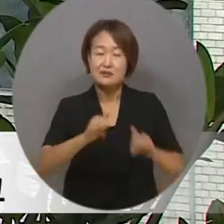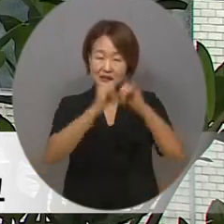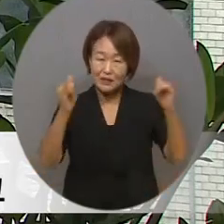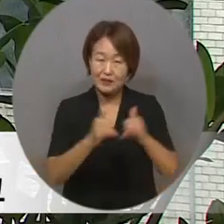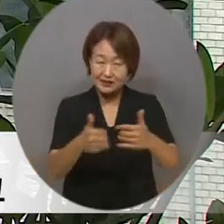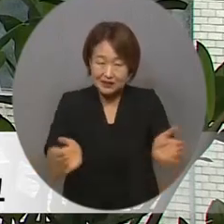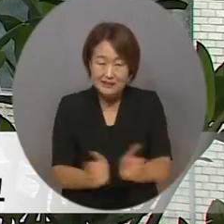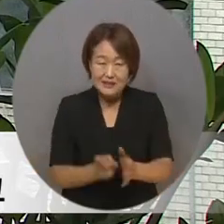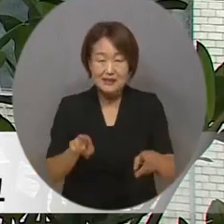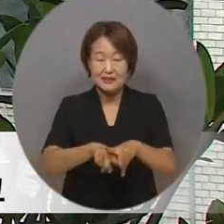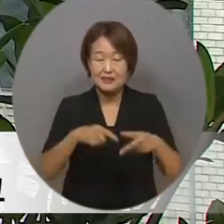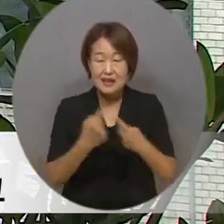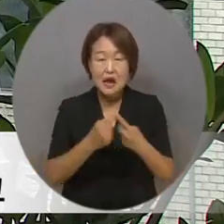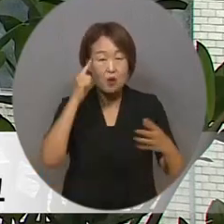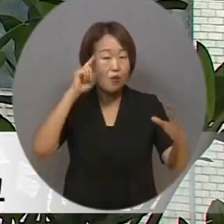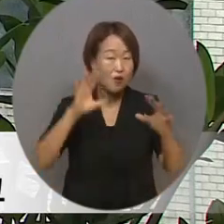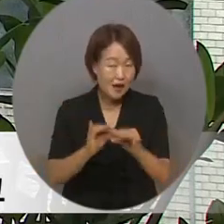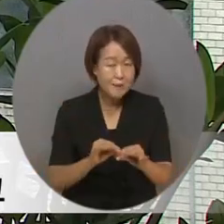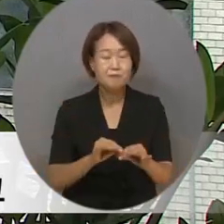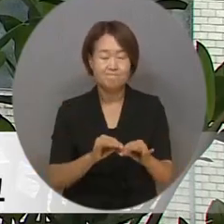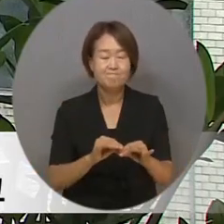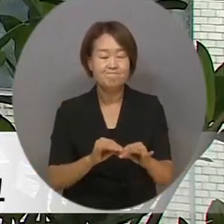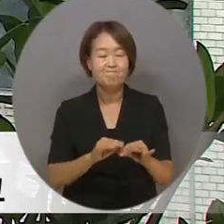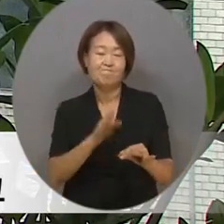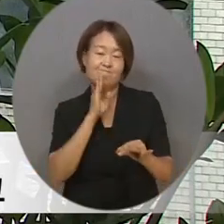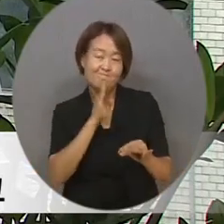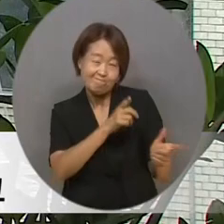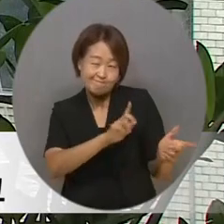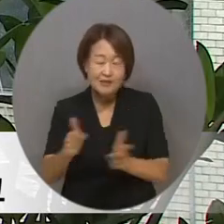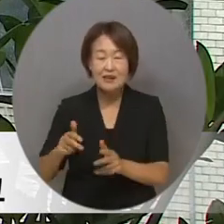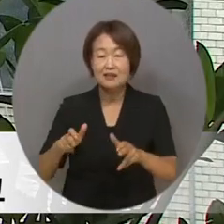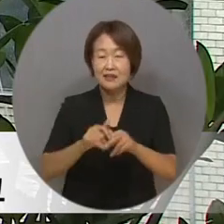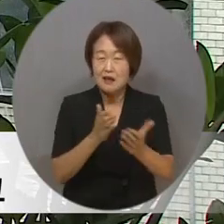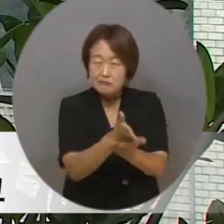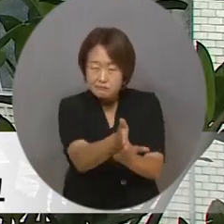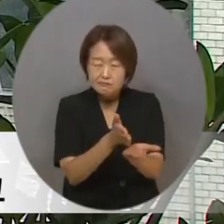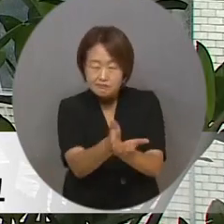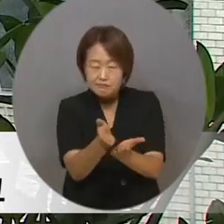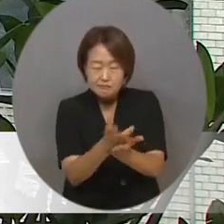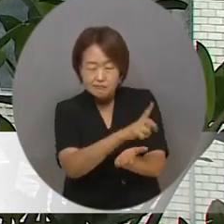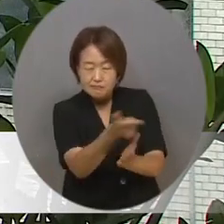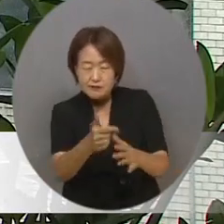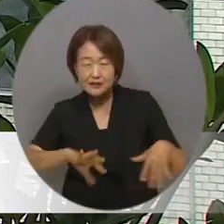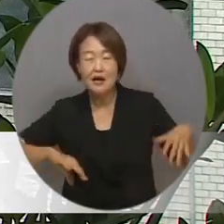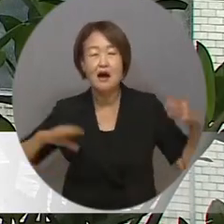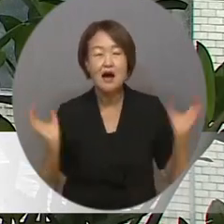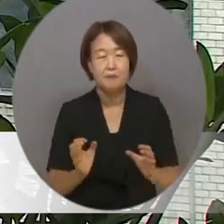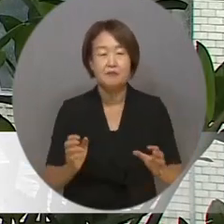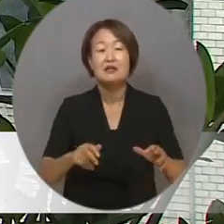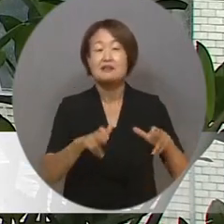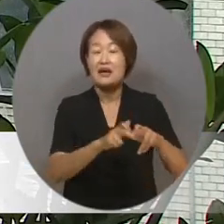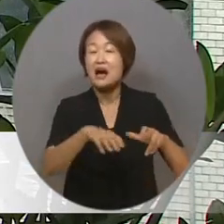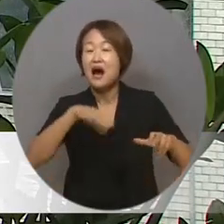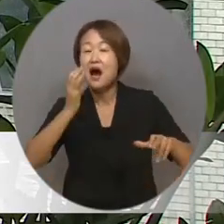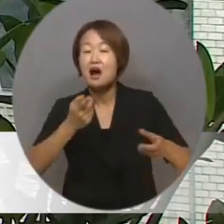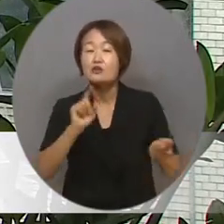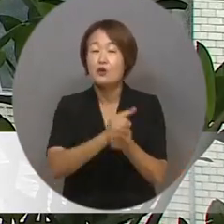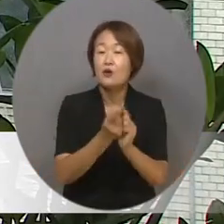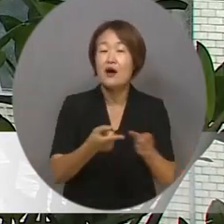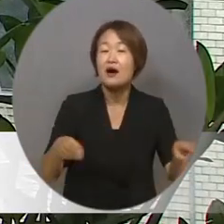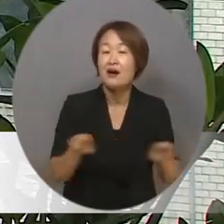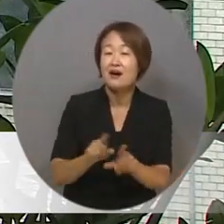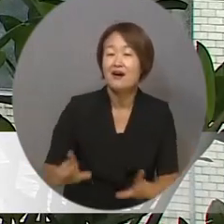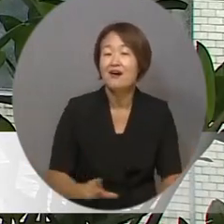단체들의 이해와 공감대를 토대로 다양한 장애 유형을 포괄하고 장애인과 비장애인이